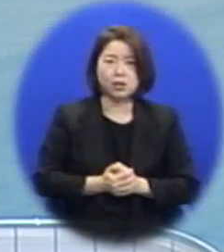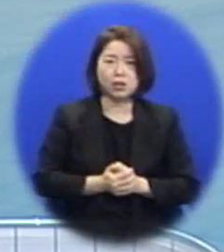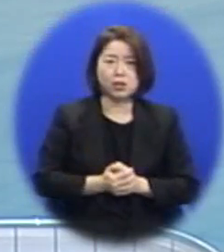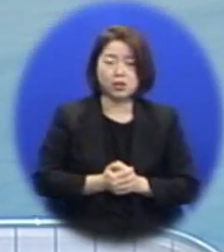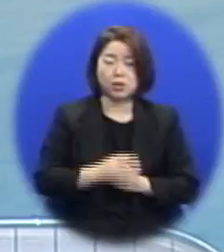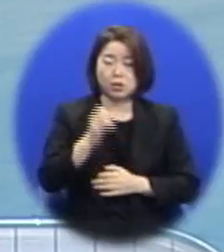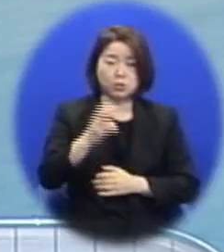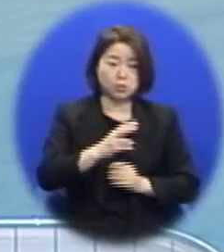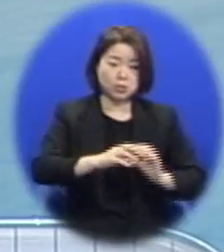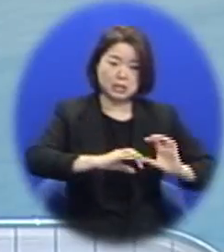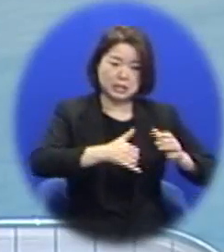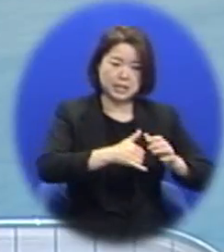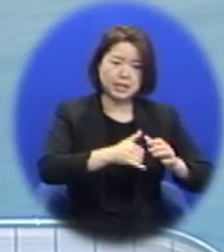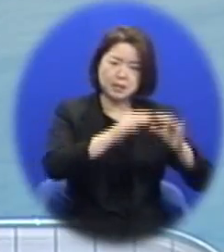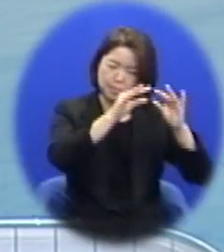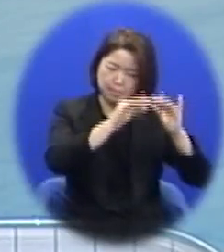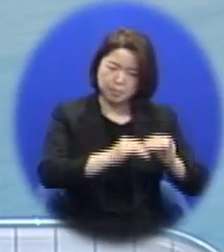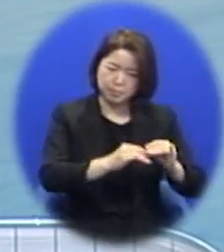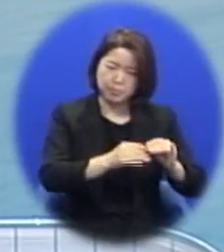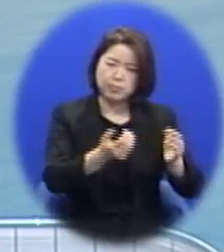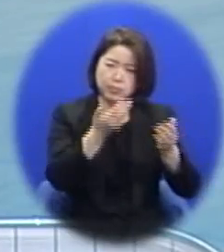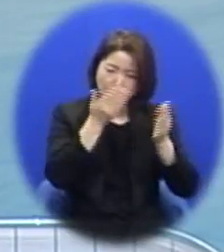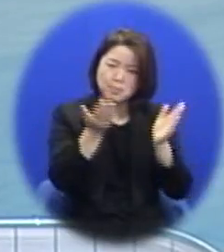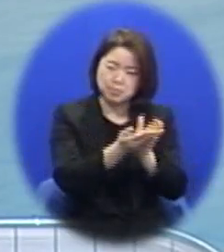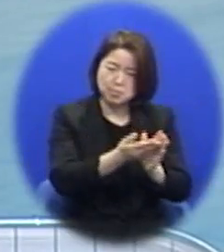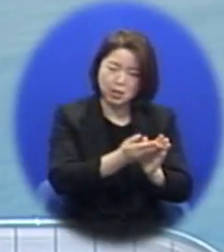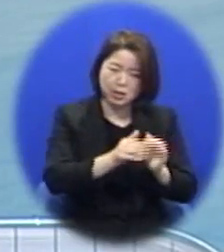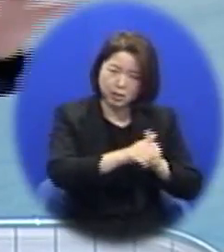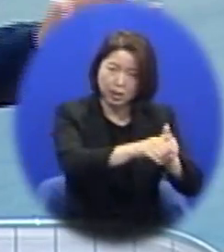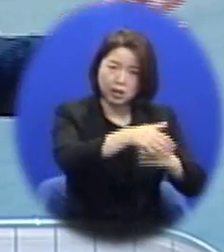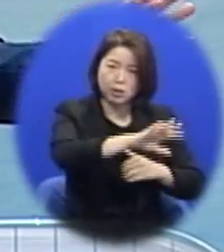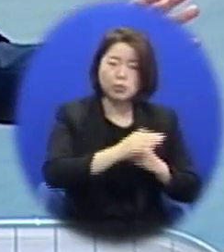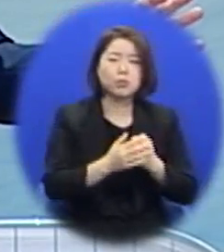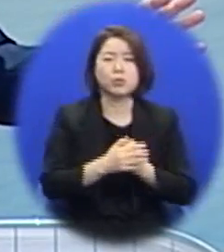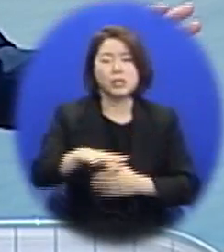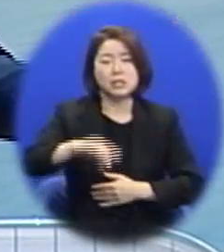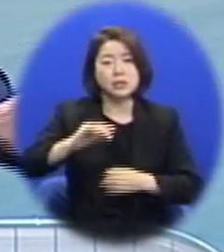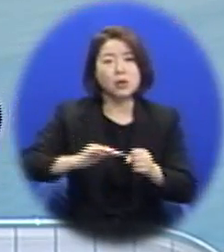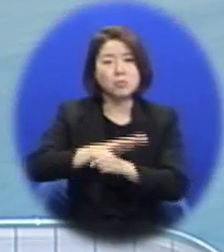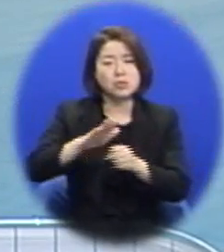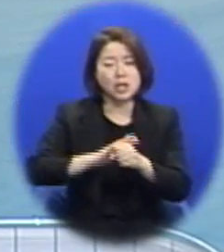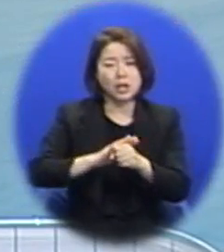또는 세상과 타협하고 또는 첫사랑 잃어버리고